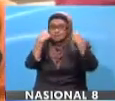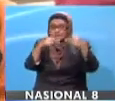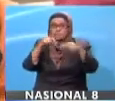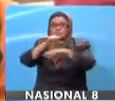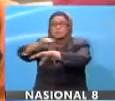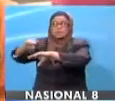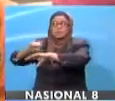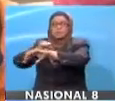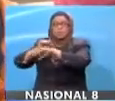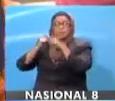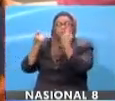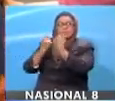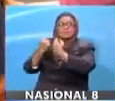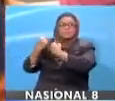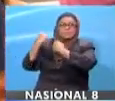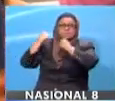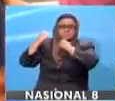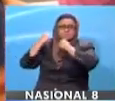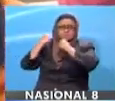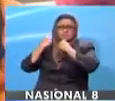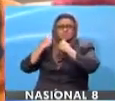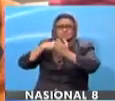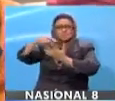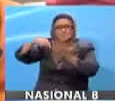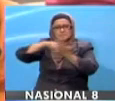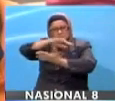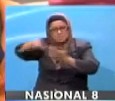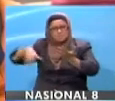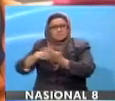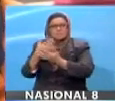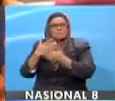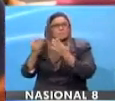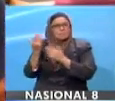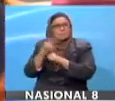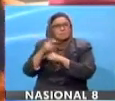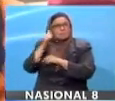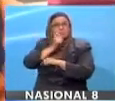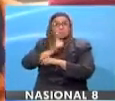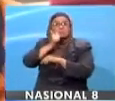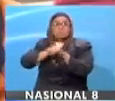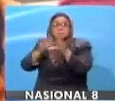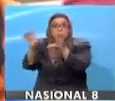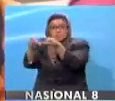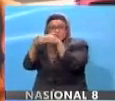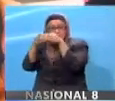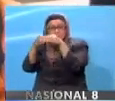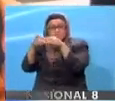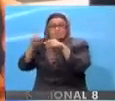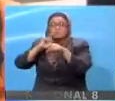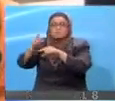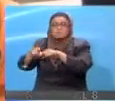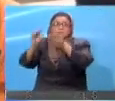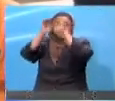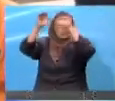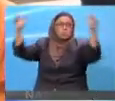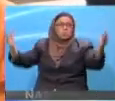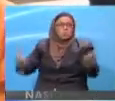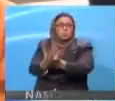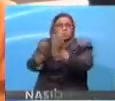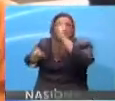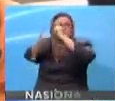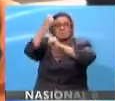sekali, yang strong sekali dia orang. Dia punya perempuan, actually dia punya perempuan is a world championship team.